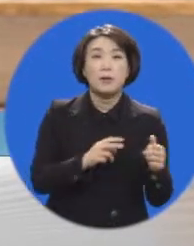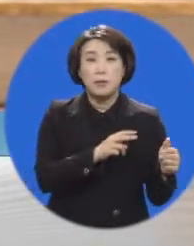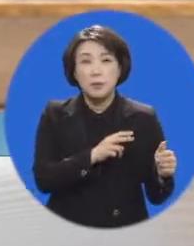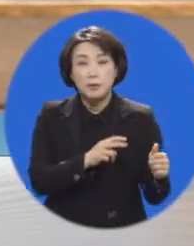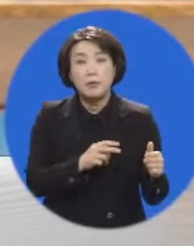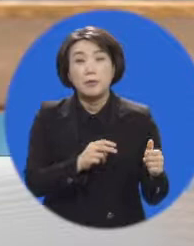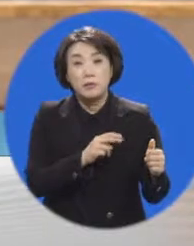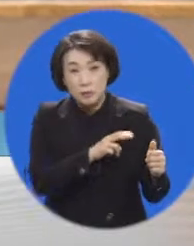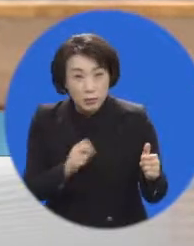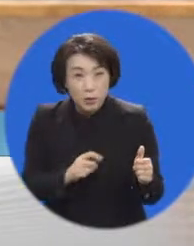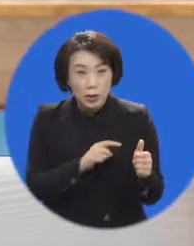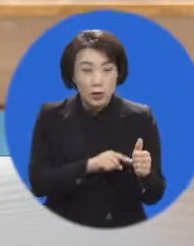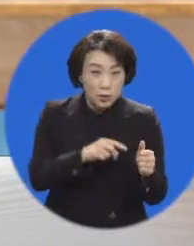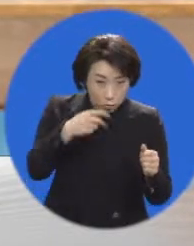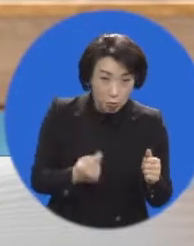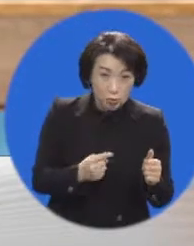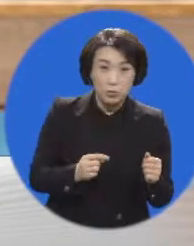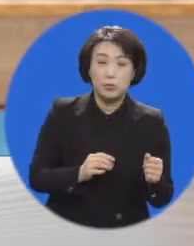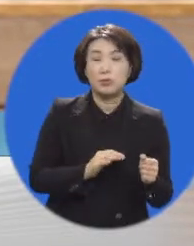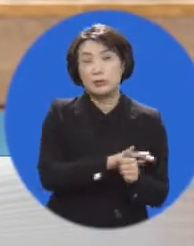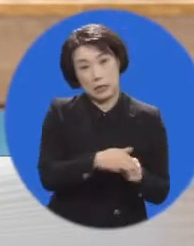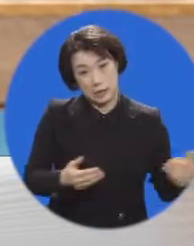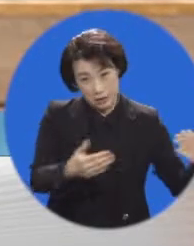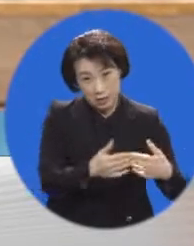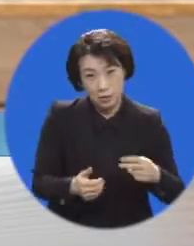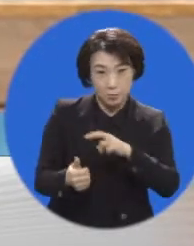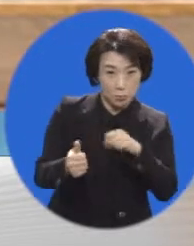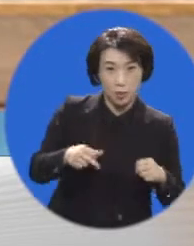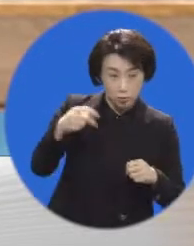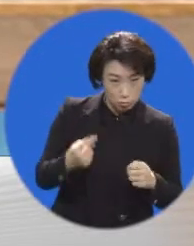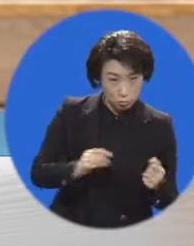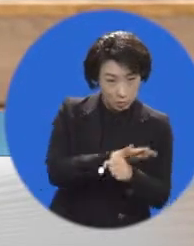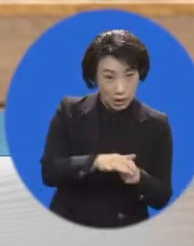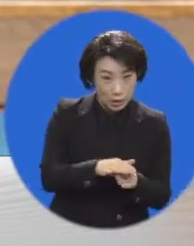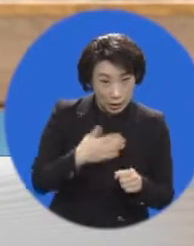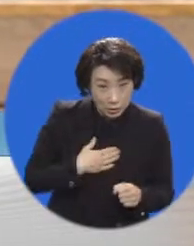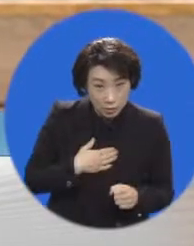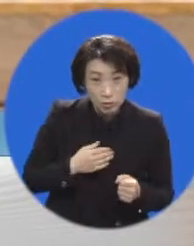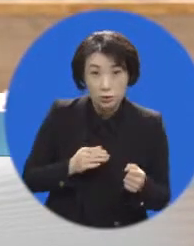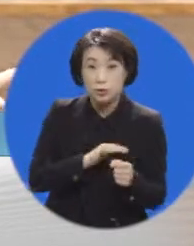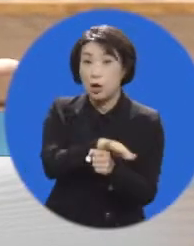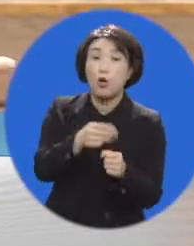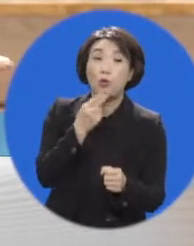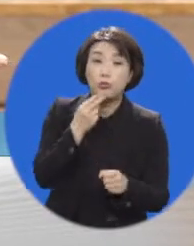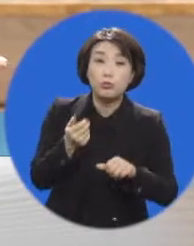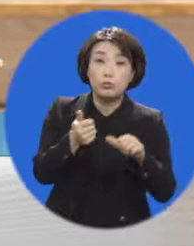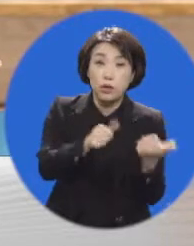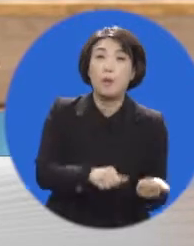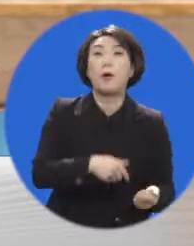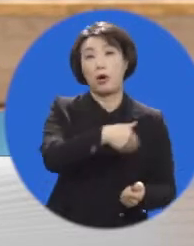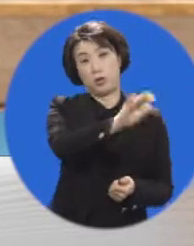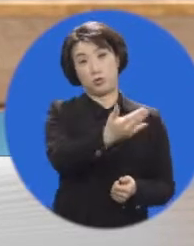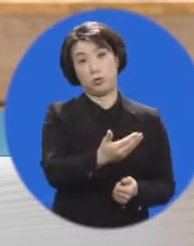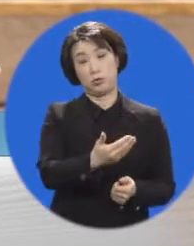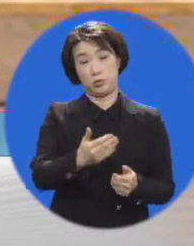않냐면 사망에 이른다는 거예요. 어? 여러분 가정에 이런 문제가 지금 많이